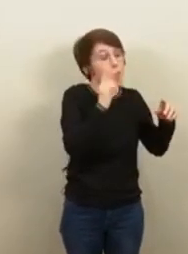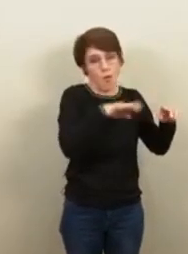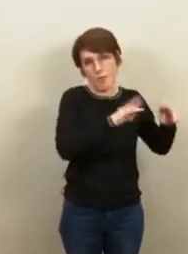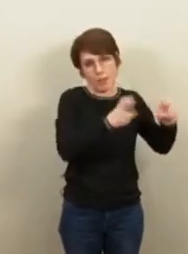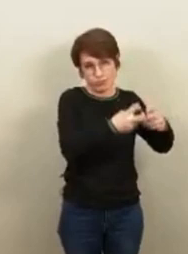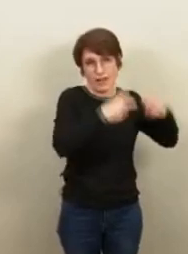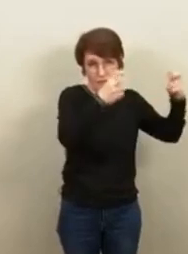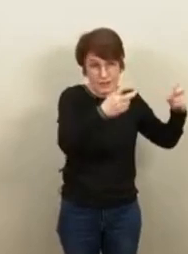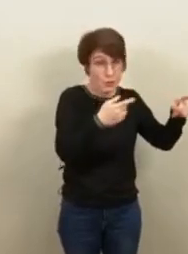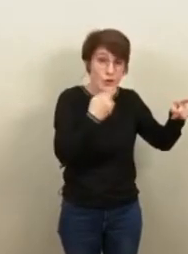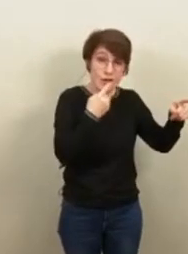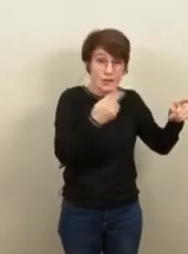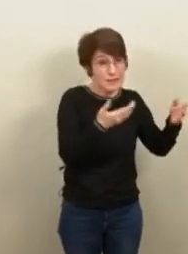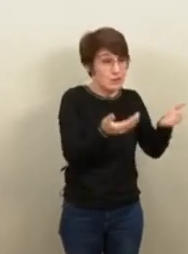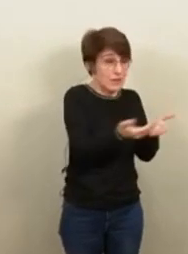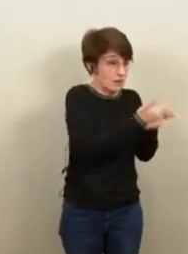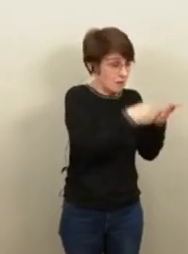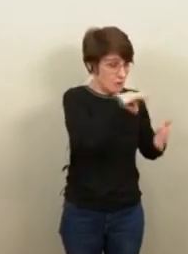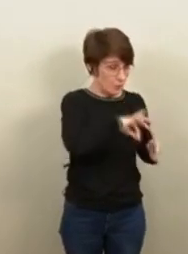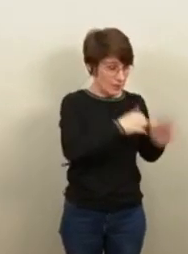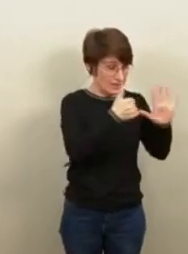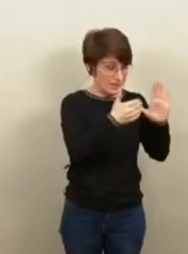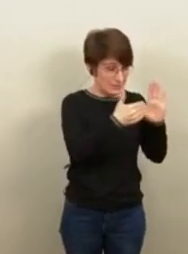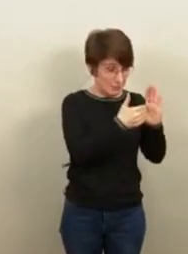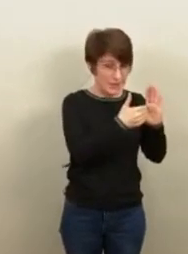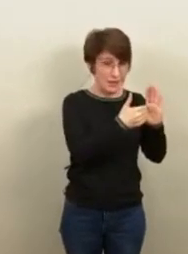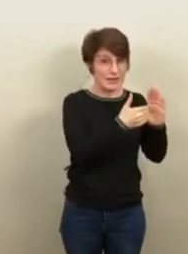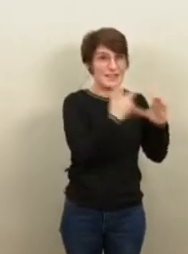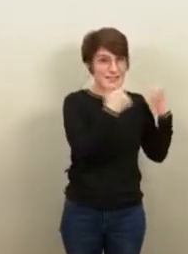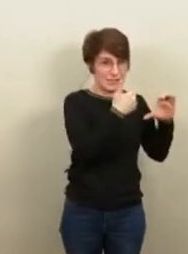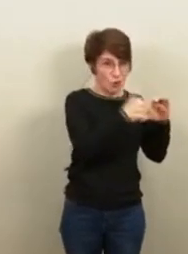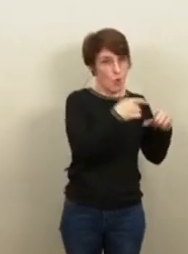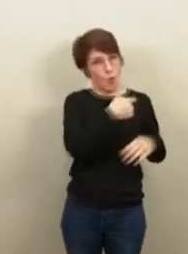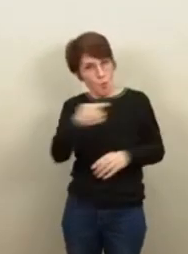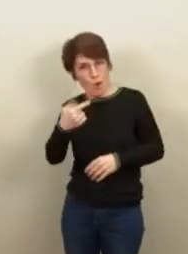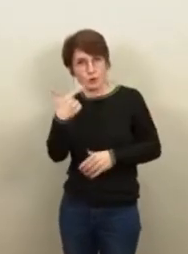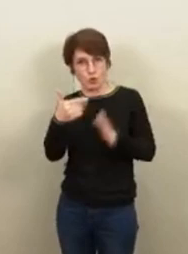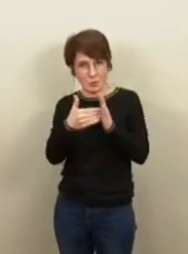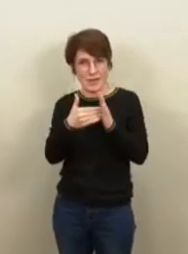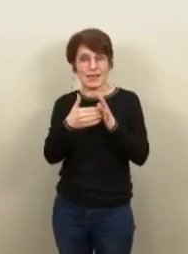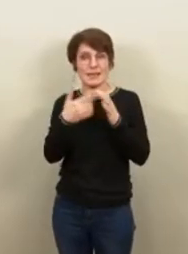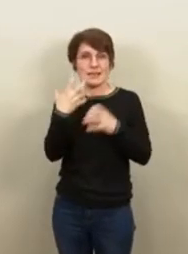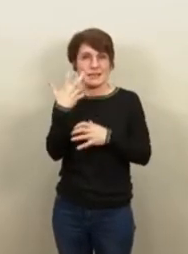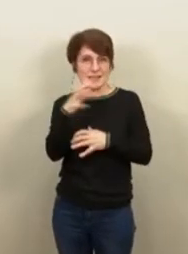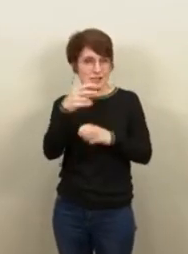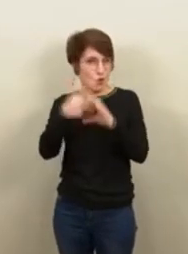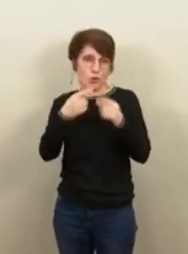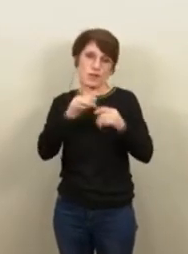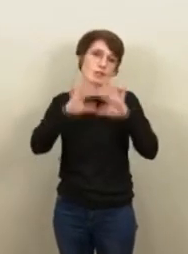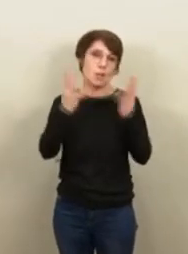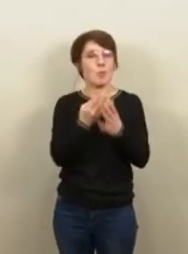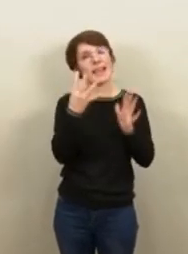lui rapporterait 6 600 € moins 2 530, soit 4 070 € par an,